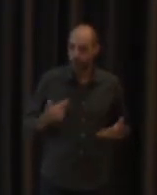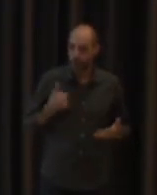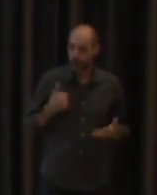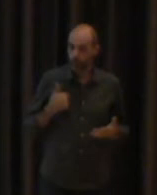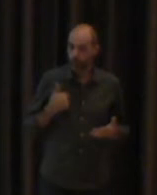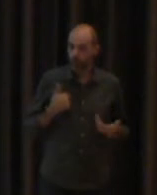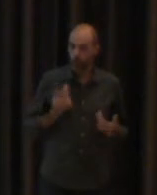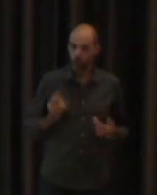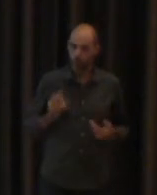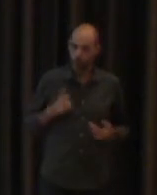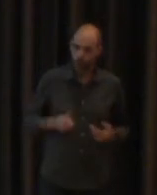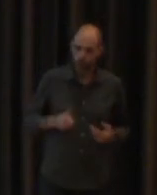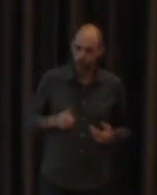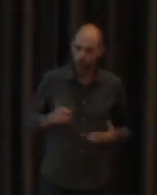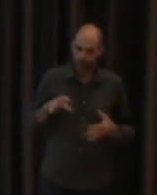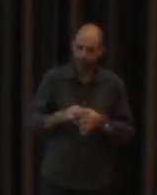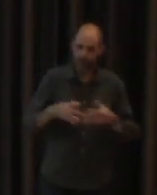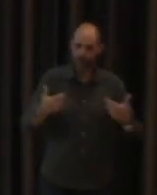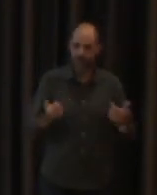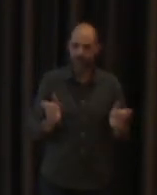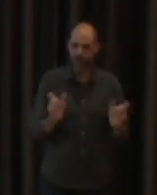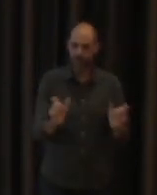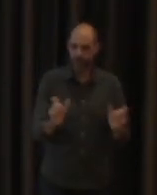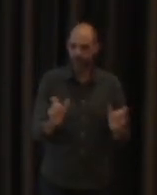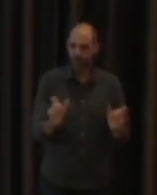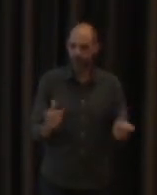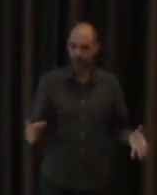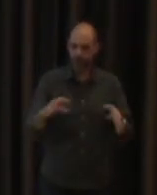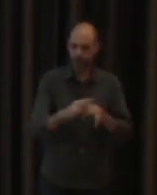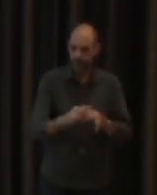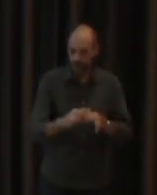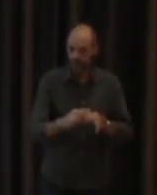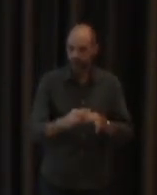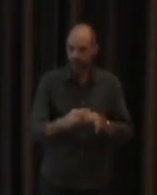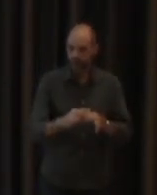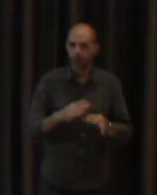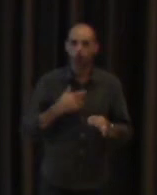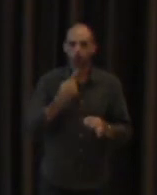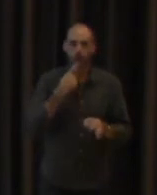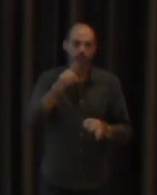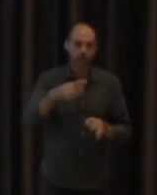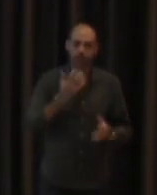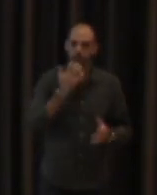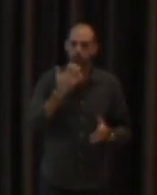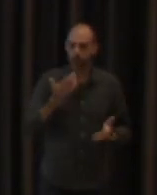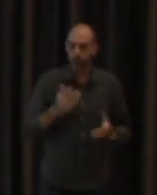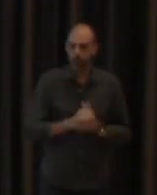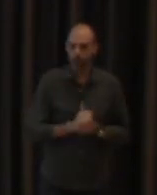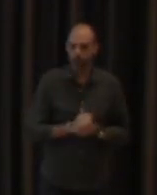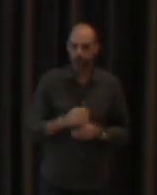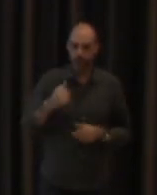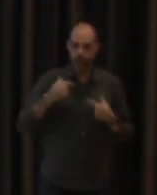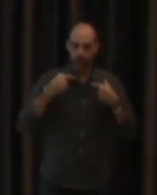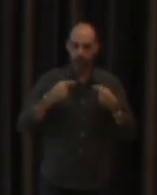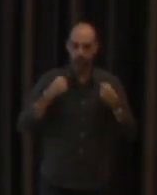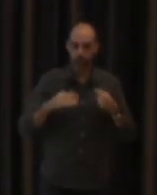posat tots dos participants a la posició de subjecte i els hem coordinat. També podríem dir, esclar, el que tenim a E. Aquesta brusa